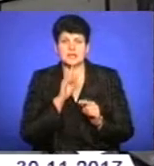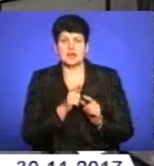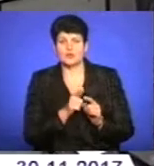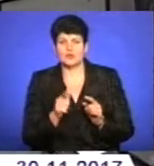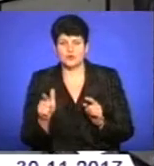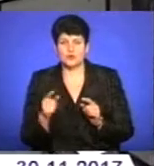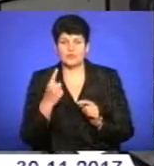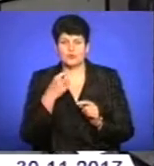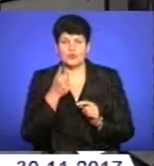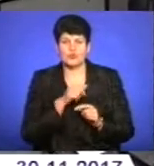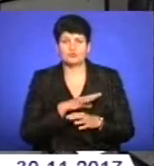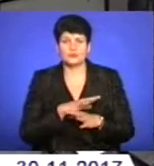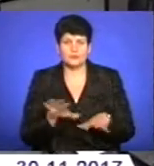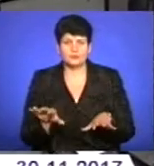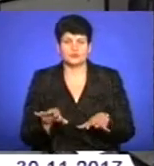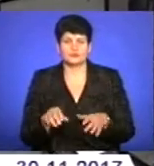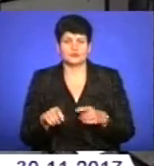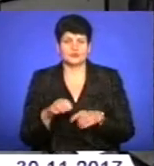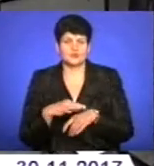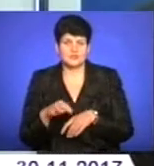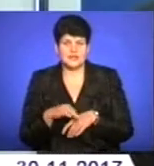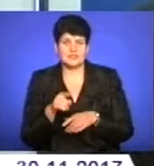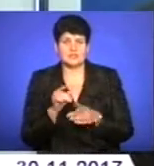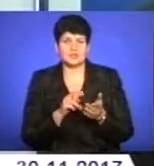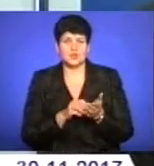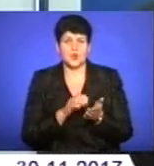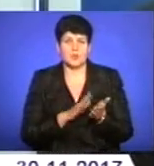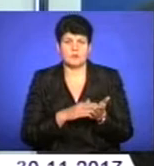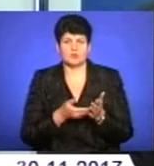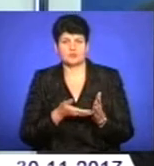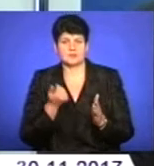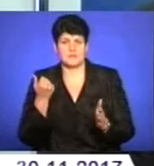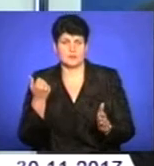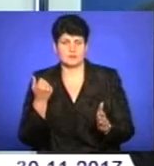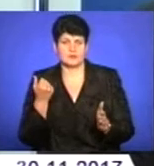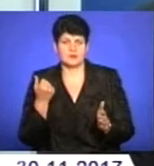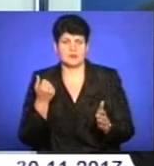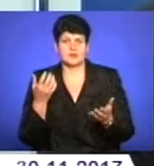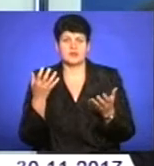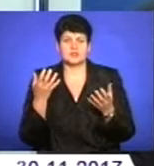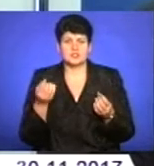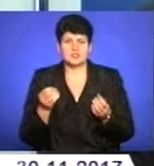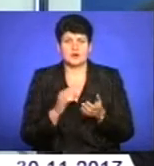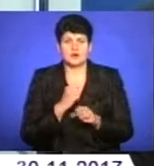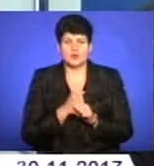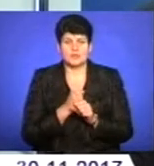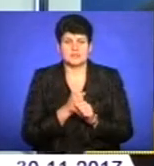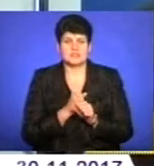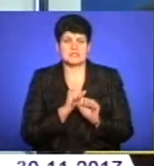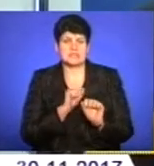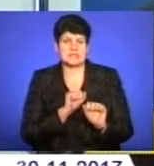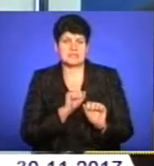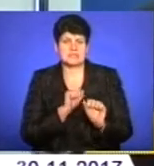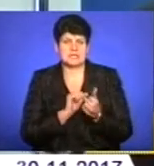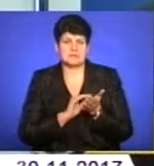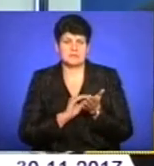повторно не здійснила насильства, її знімають з обліку. Нами виносяться ще захисні приписи, як один з запобіжних